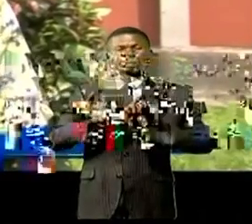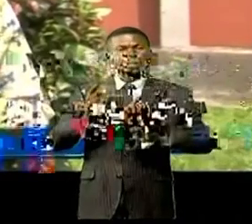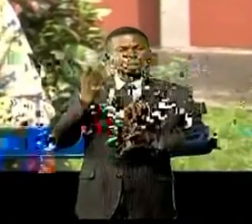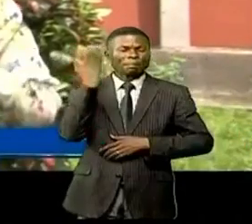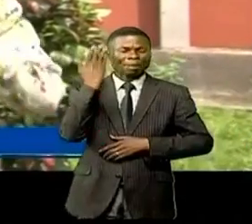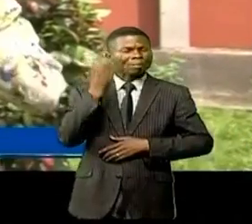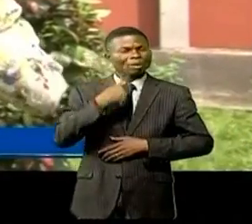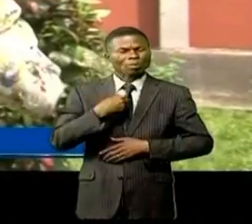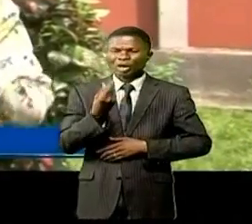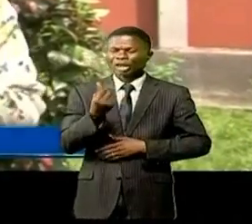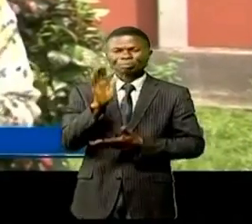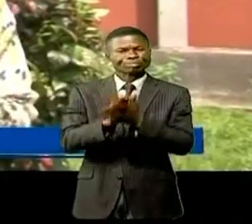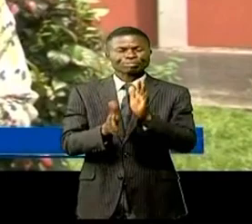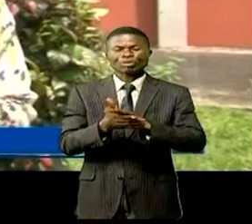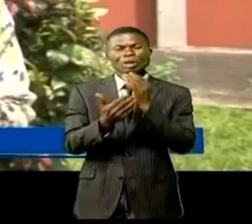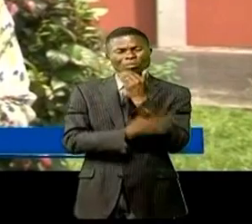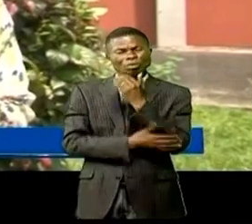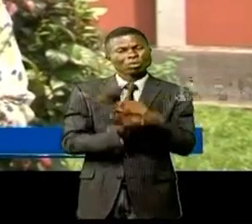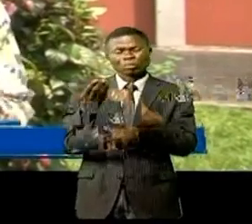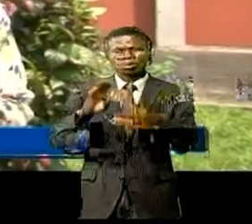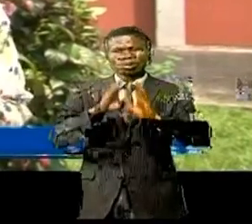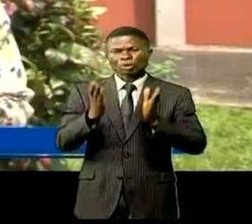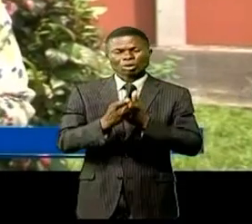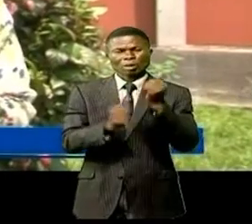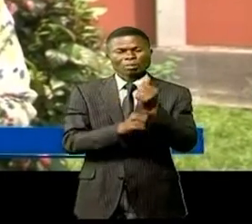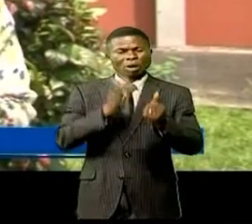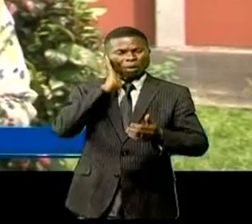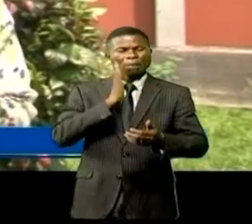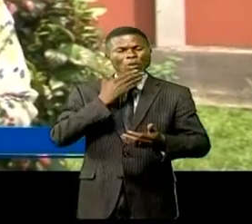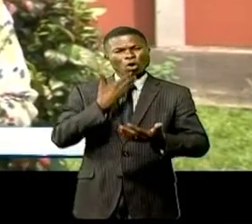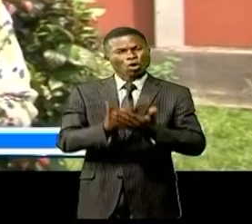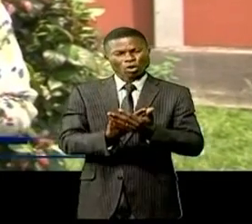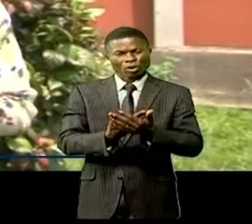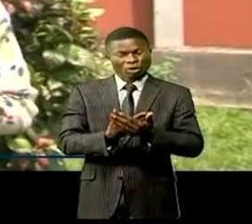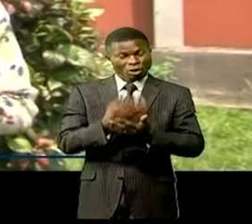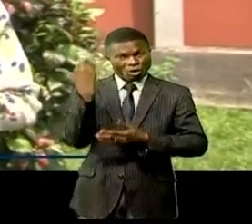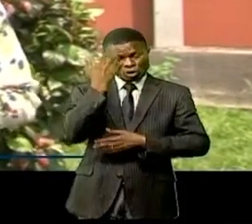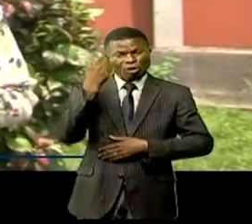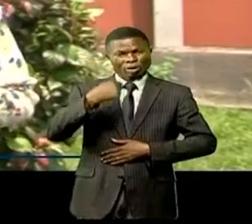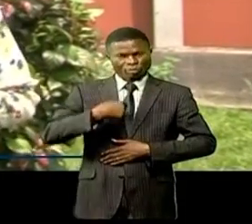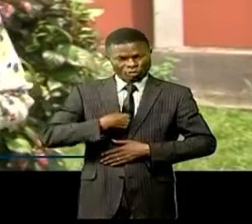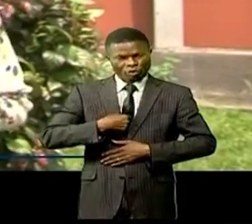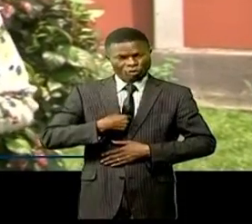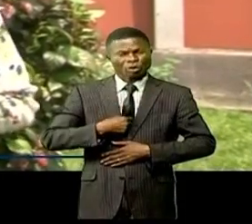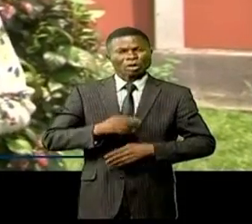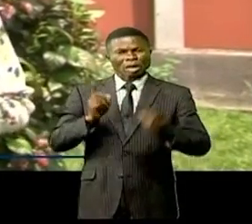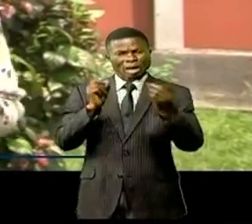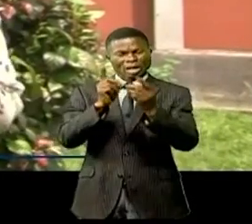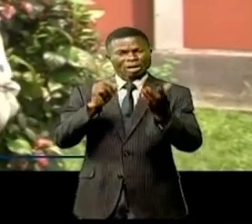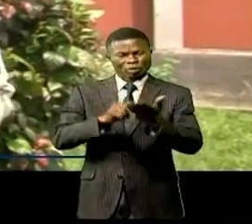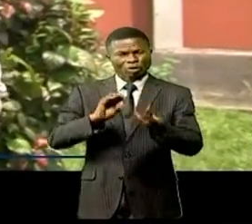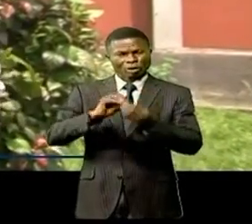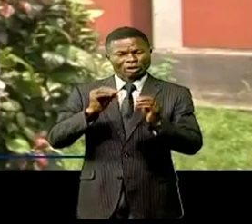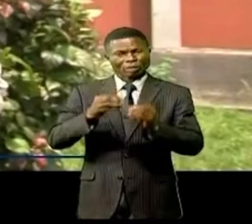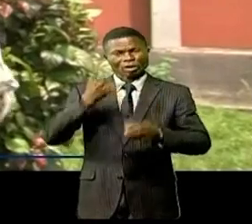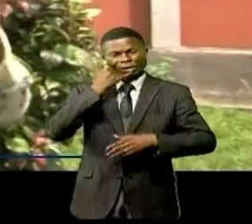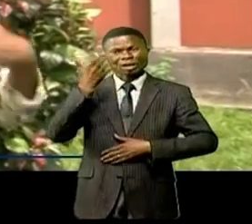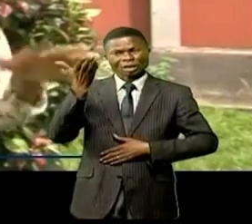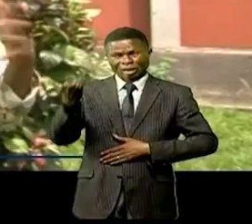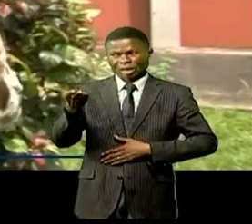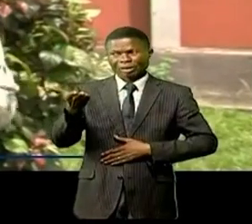pas de moyens. Je demande à toute personne de bonne volonté qui me suivra puisse nous contacter à travers le numéro